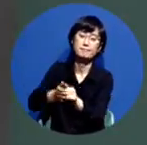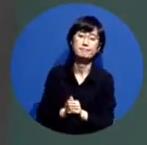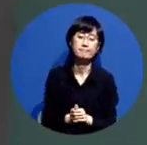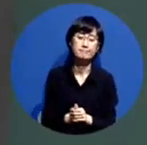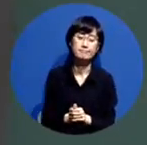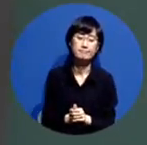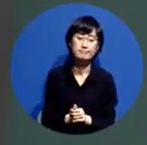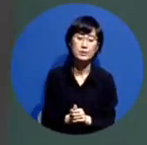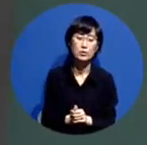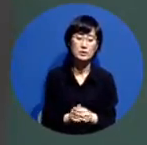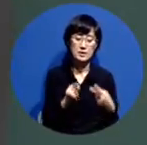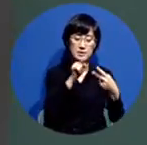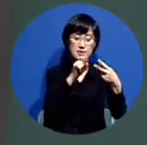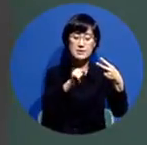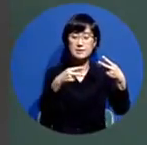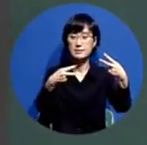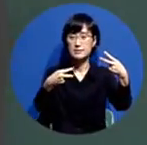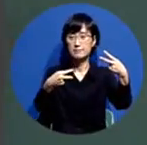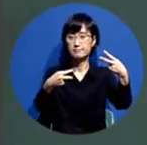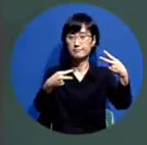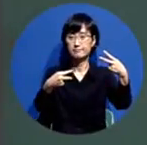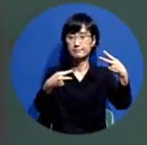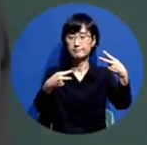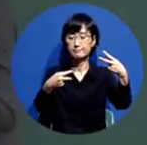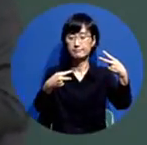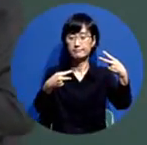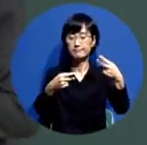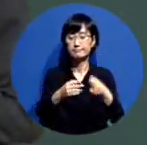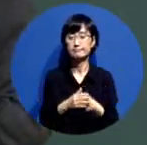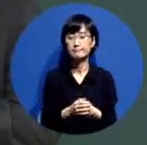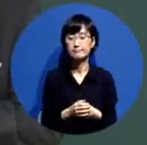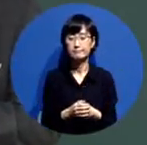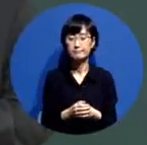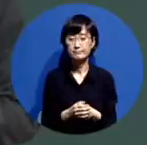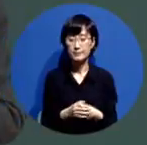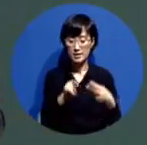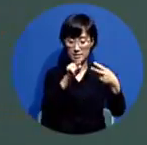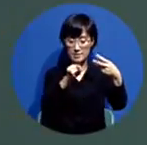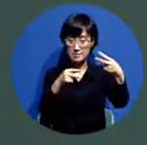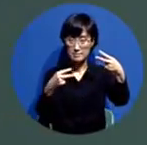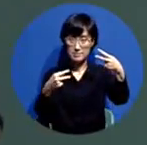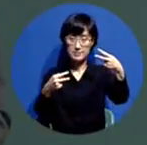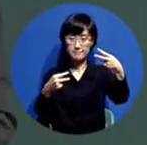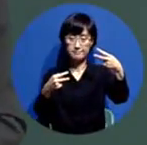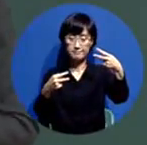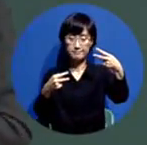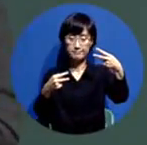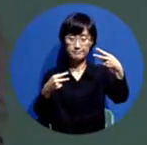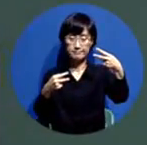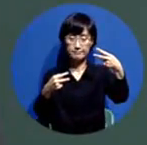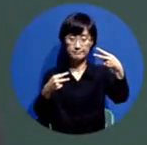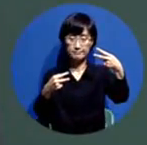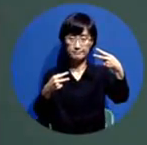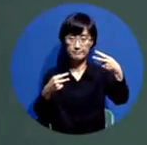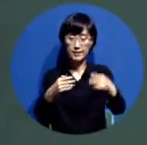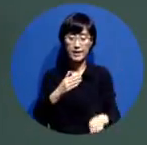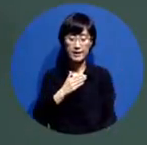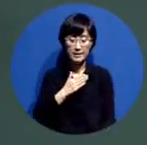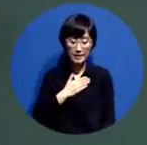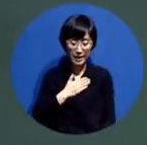2절에 이렇게 나와 있죠. 二节里头出来这句话. 그런데 2절에 보면 내게 들은